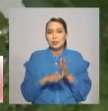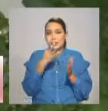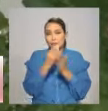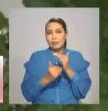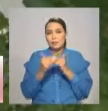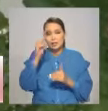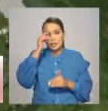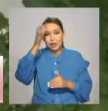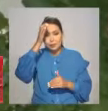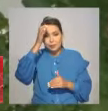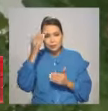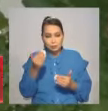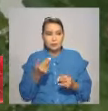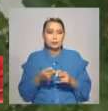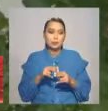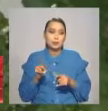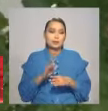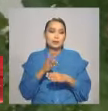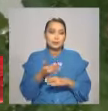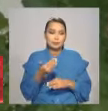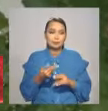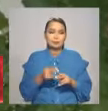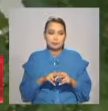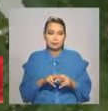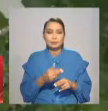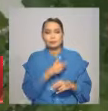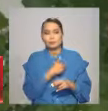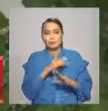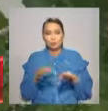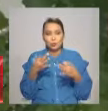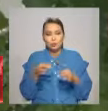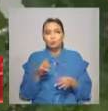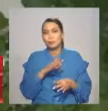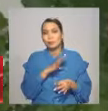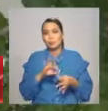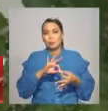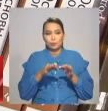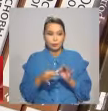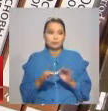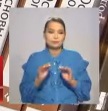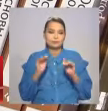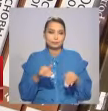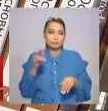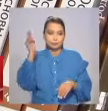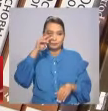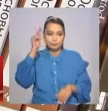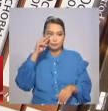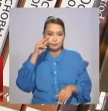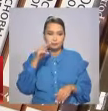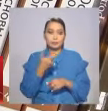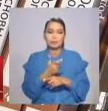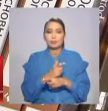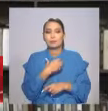И они приходят к нам осознанно, чтобы после освобождения оттуда устроиться, социализируется в обществе. Осужденным очень